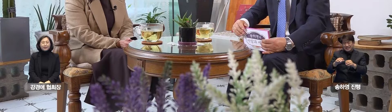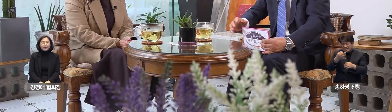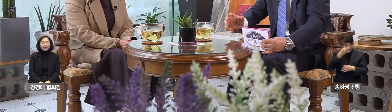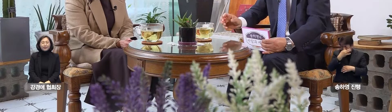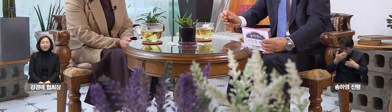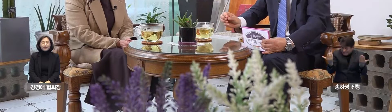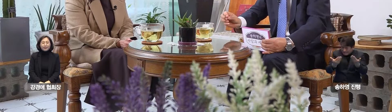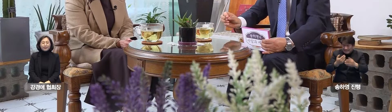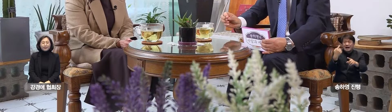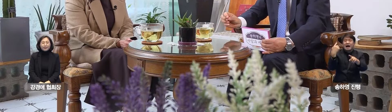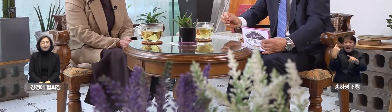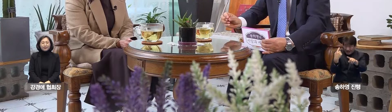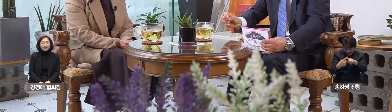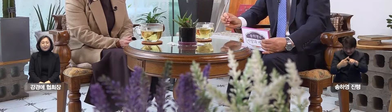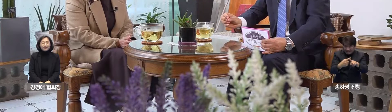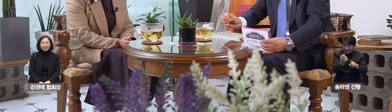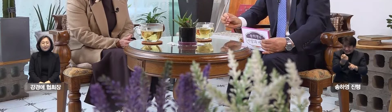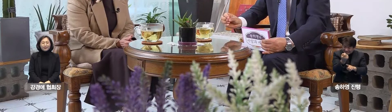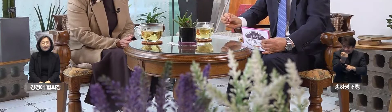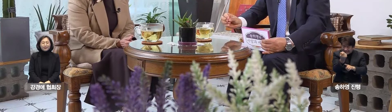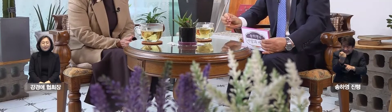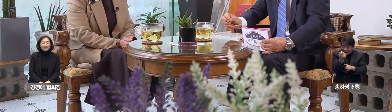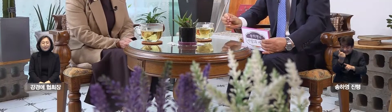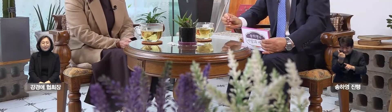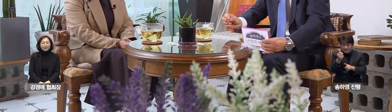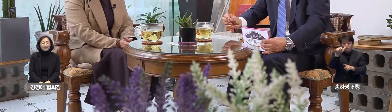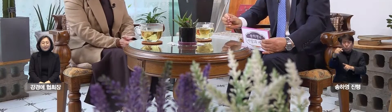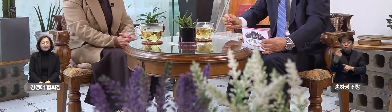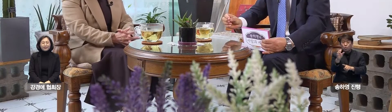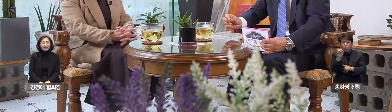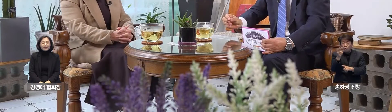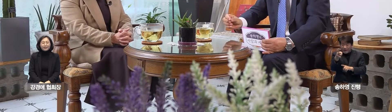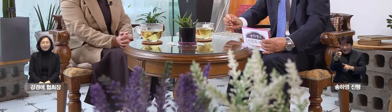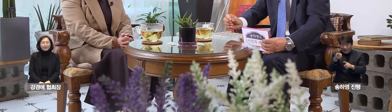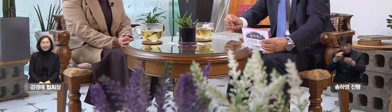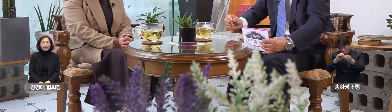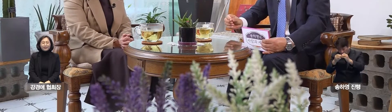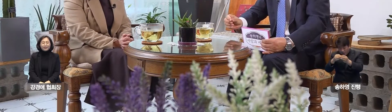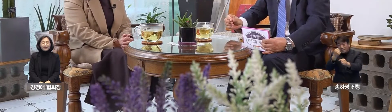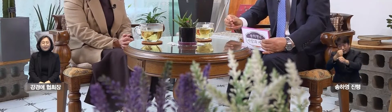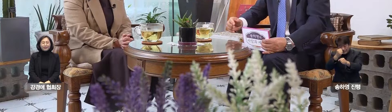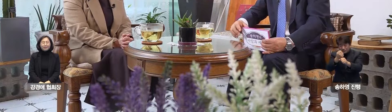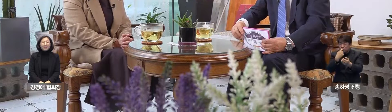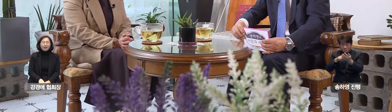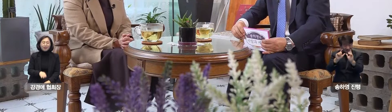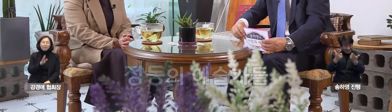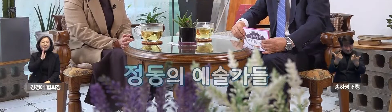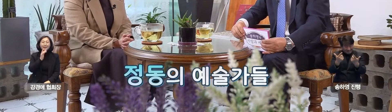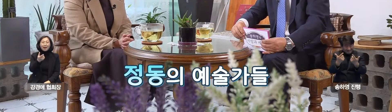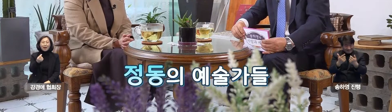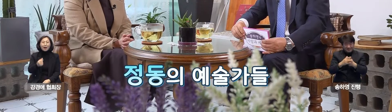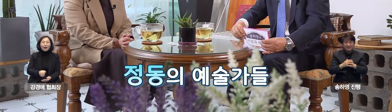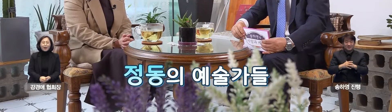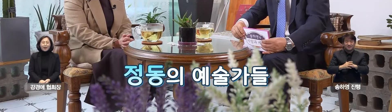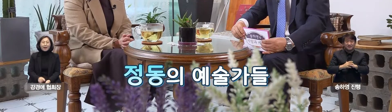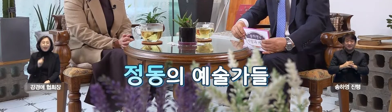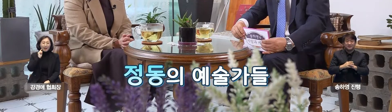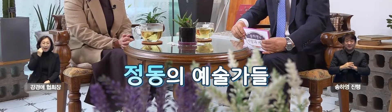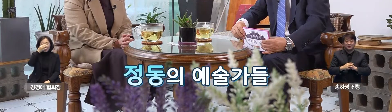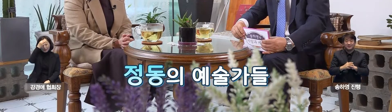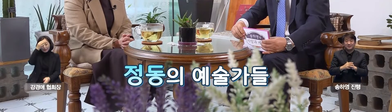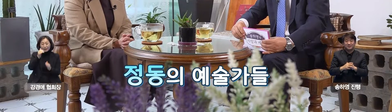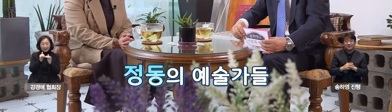하시다가 네. 이렇게 소규모 공예 비슷한 걸 만드시려니까 좀 쉽지는 않겠네요. 네. 그래서 예술가들이 이제